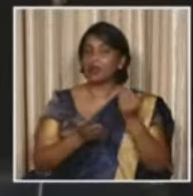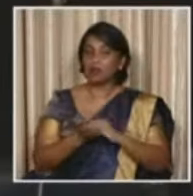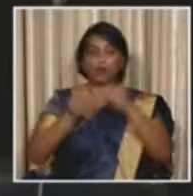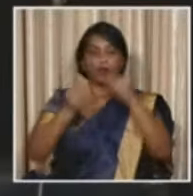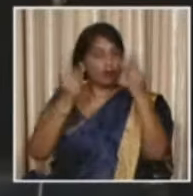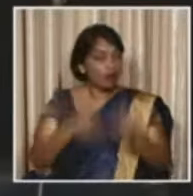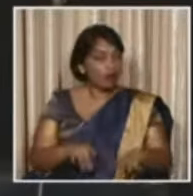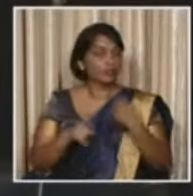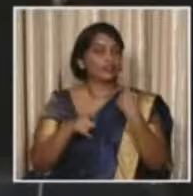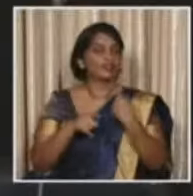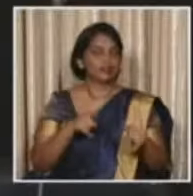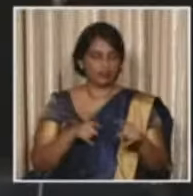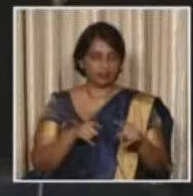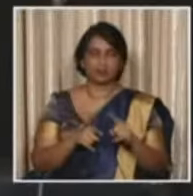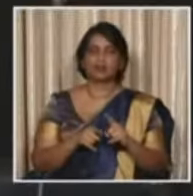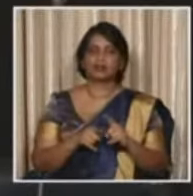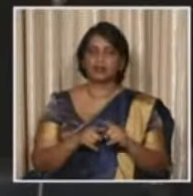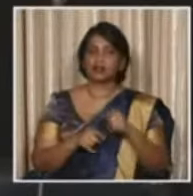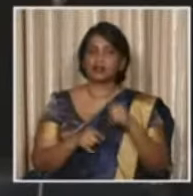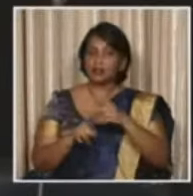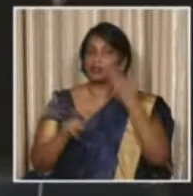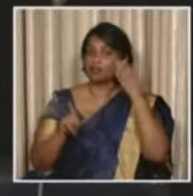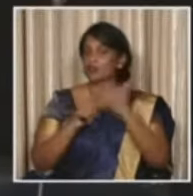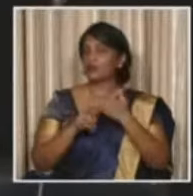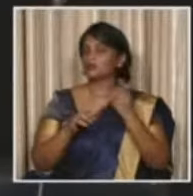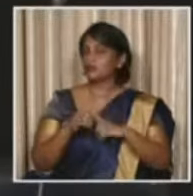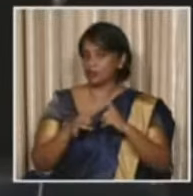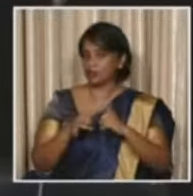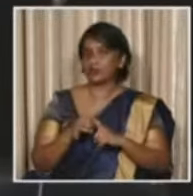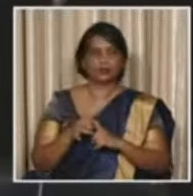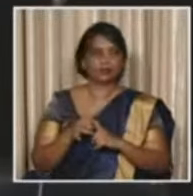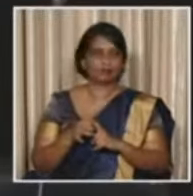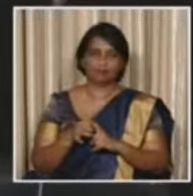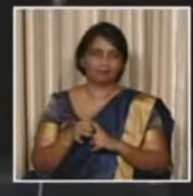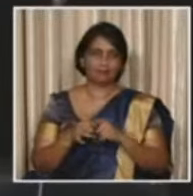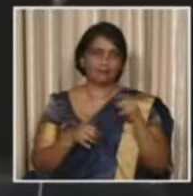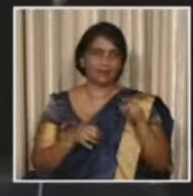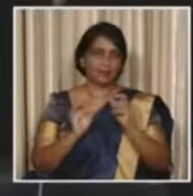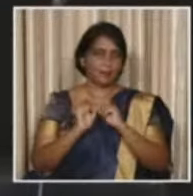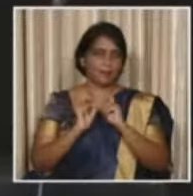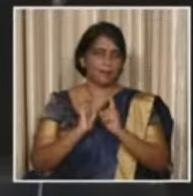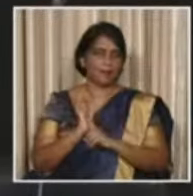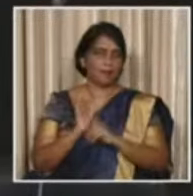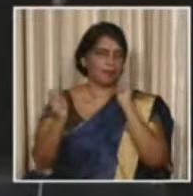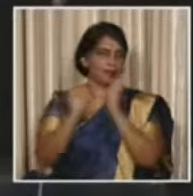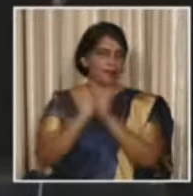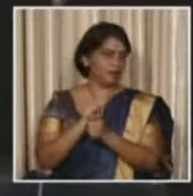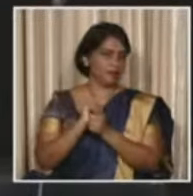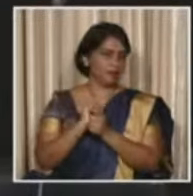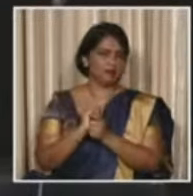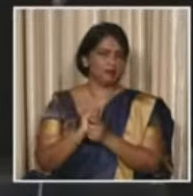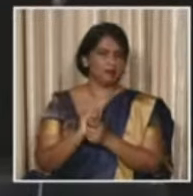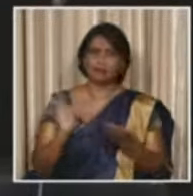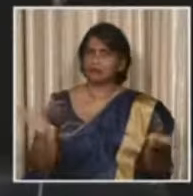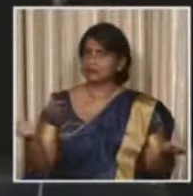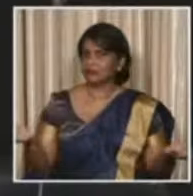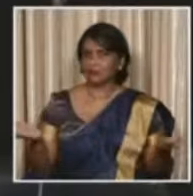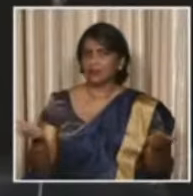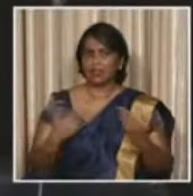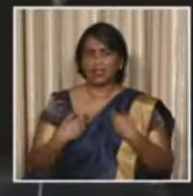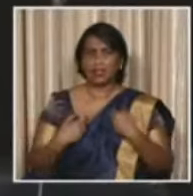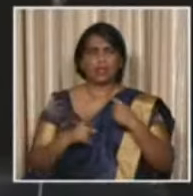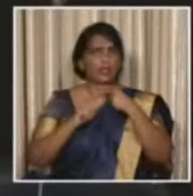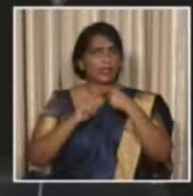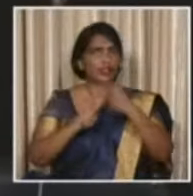බංකොලොත් උනොත් විතරයි. මෙන්න මේකයි තියෙන ප්‍රශ්නේ මන්ත්‍රීතුමා. එහෙම නැතුව මේ පනතේ වෙනස්කම් මම අහන්නේ අපිට